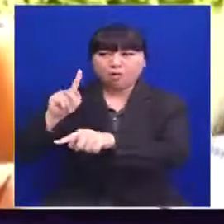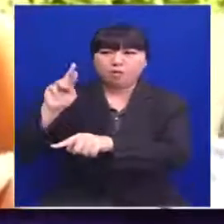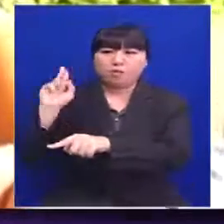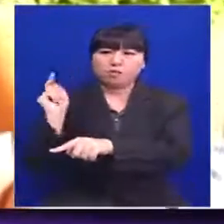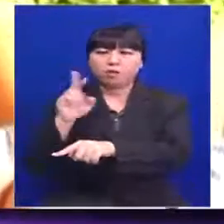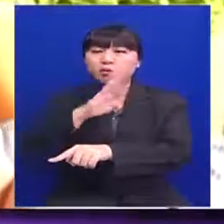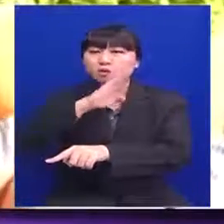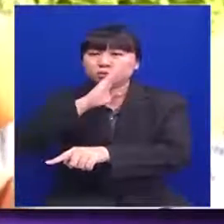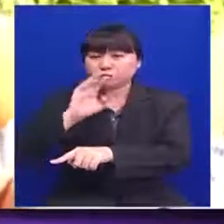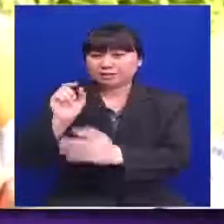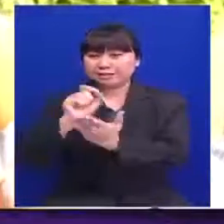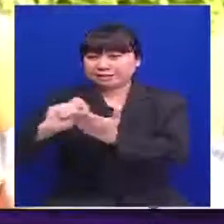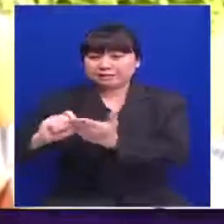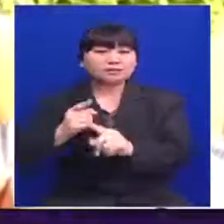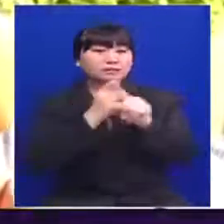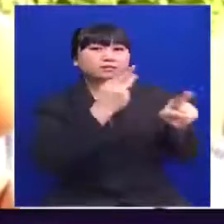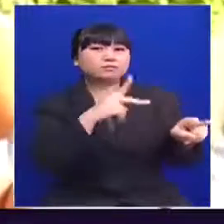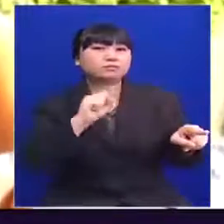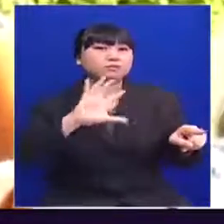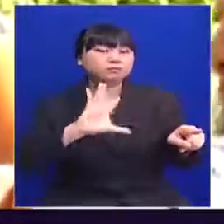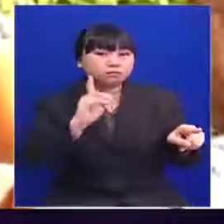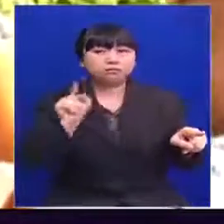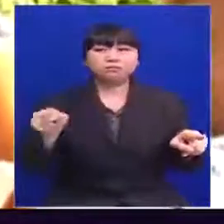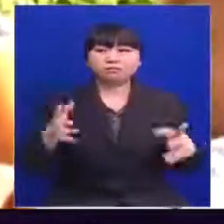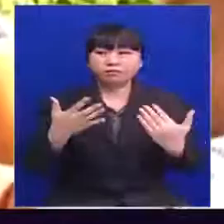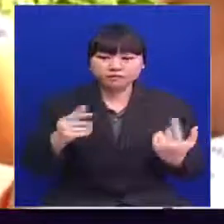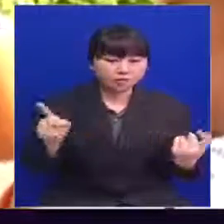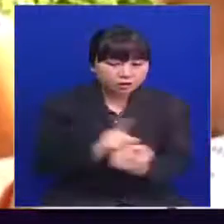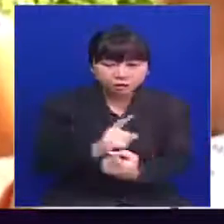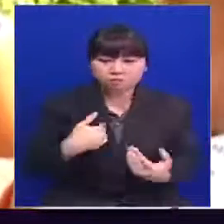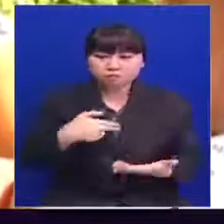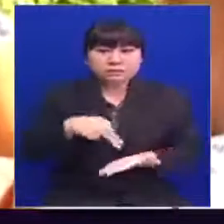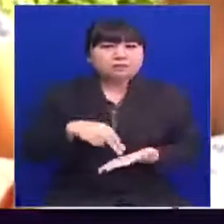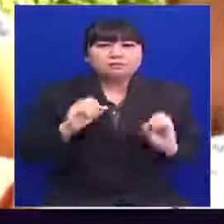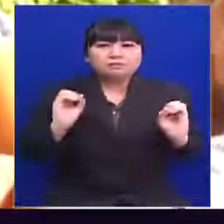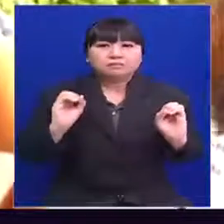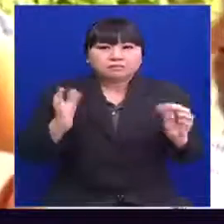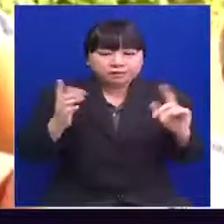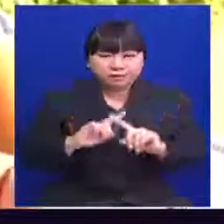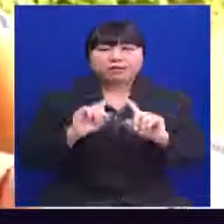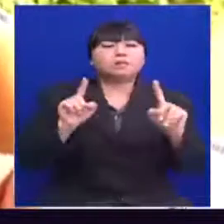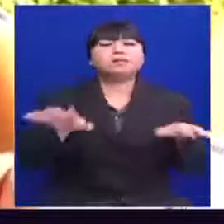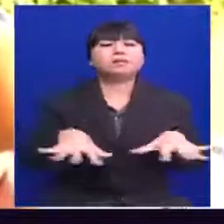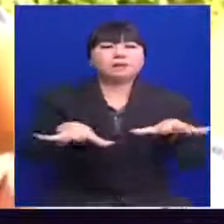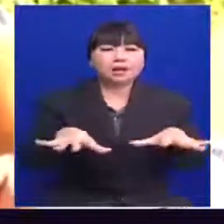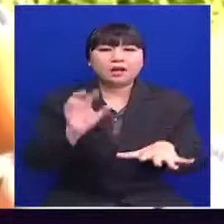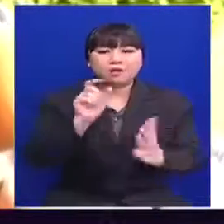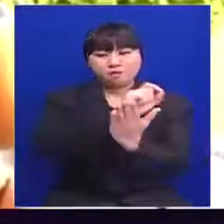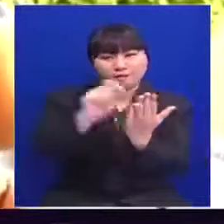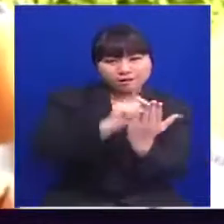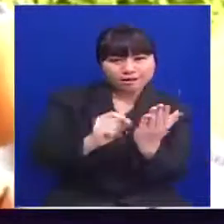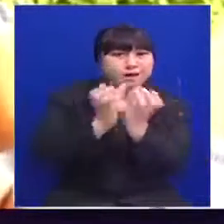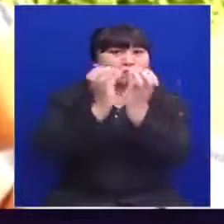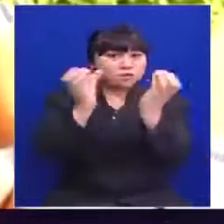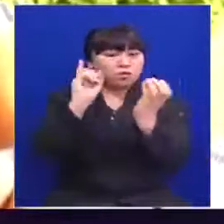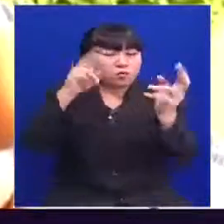หากร่างตามที่คสช.เสนอจะทำให้ไม่มีที่ยืนในสังคมแต่ถือเป็นเรื่องธรรมดาในการร่างรัฐธรรมนูญต้องพิจาร